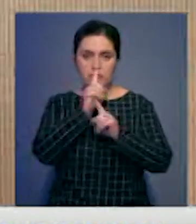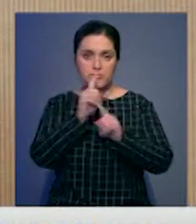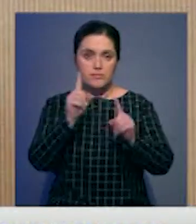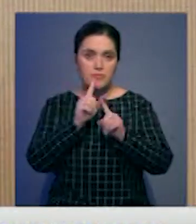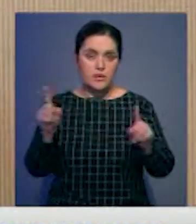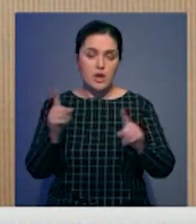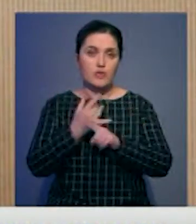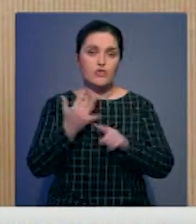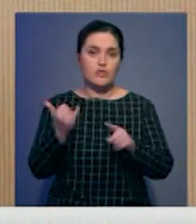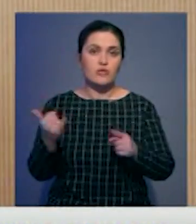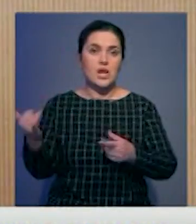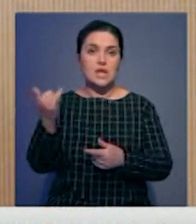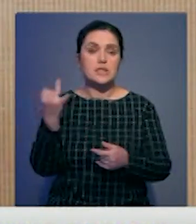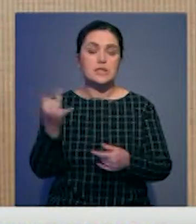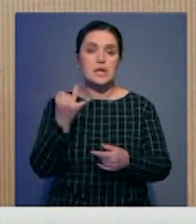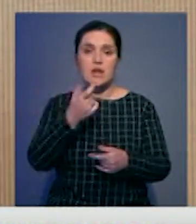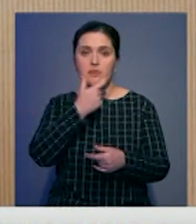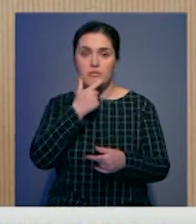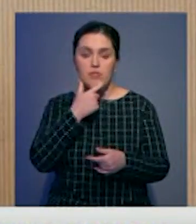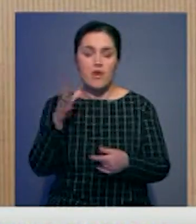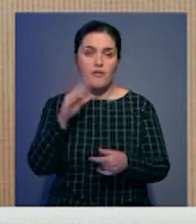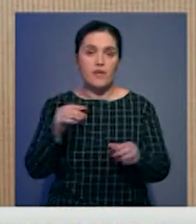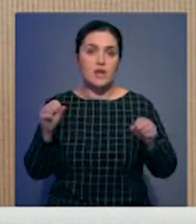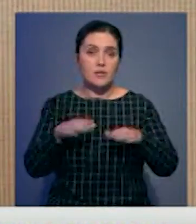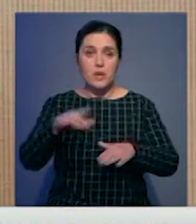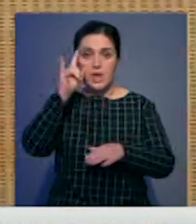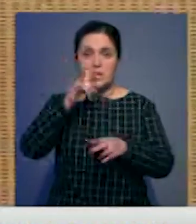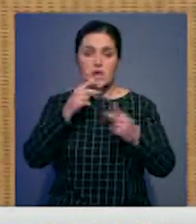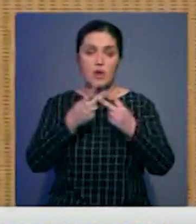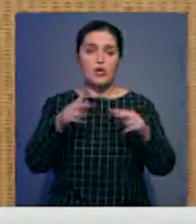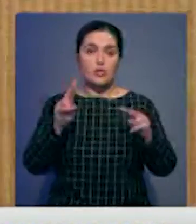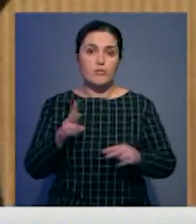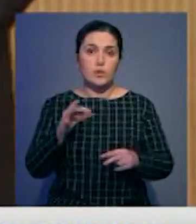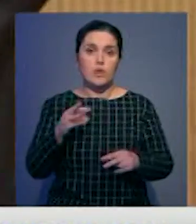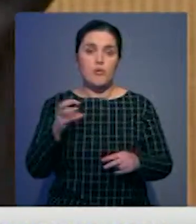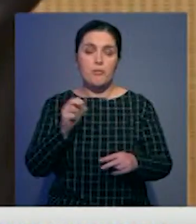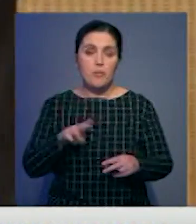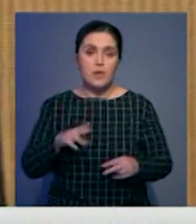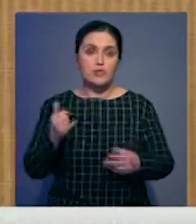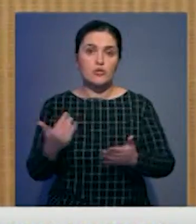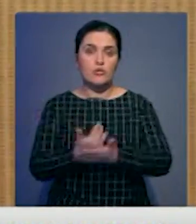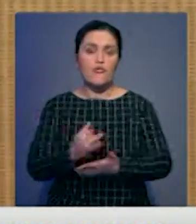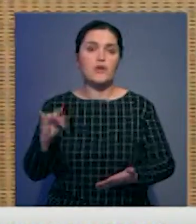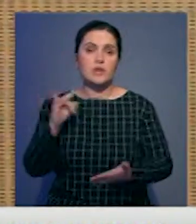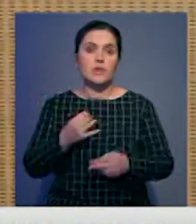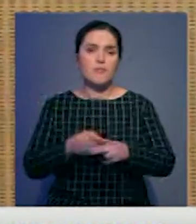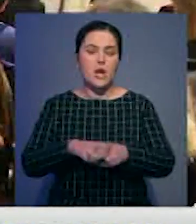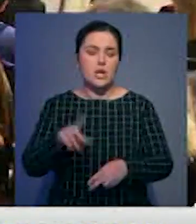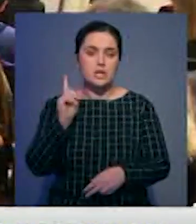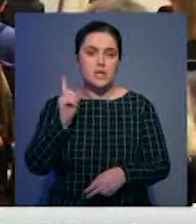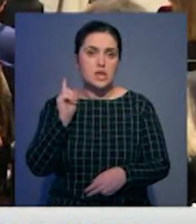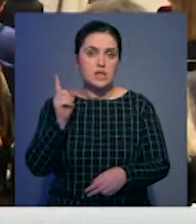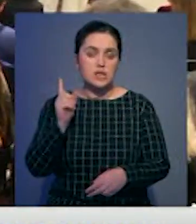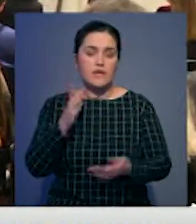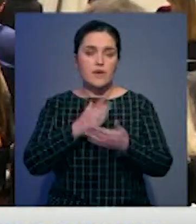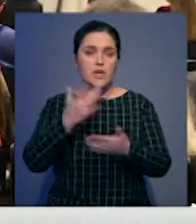так что собрать теперь вот такую любопытную публику непросто. Казахстанский клуб «Номад» открывает новую страницу истории истории этого старейшего американского